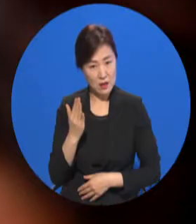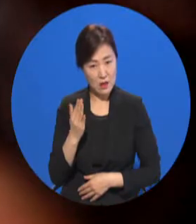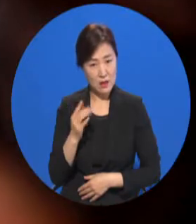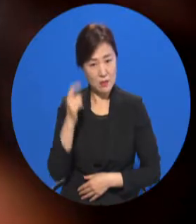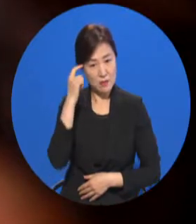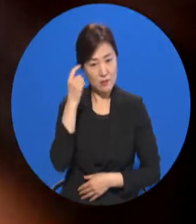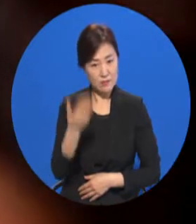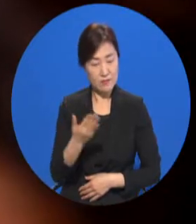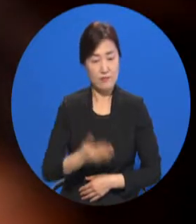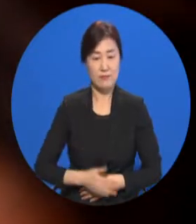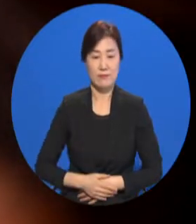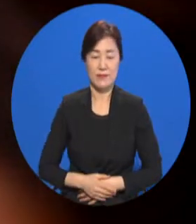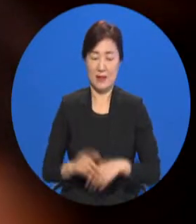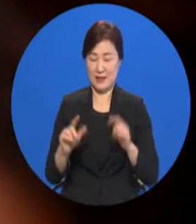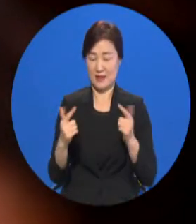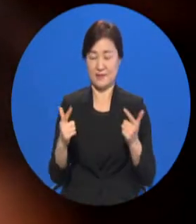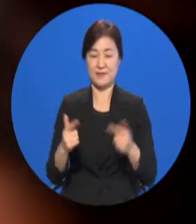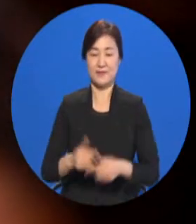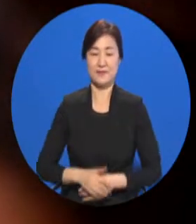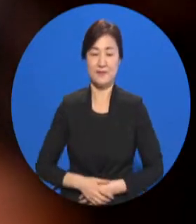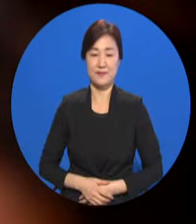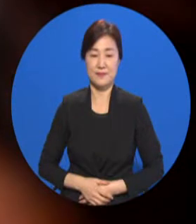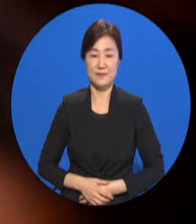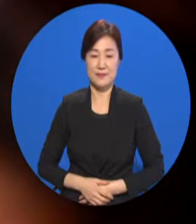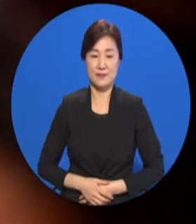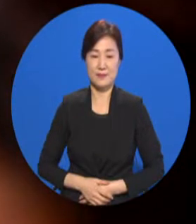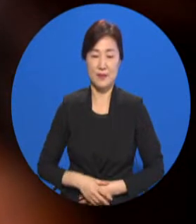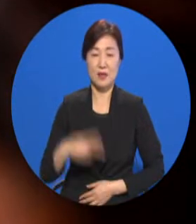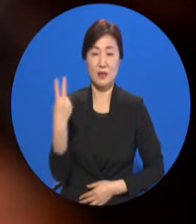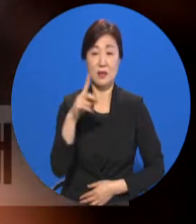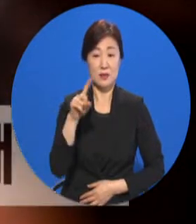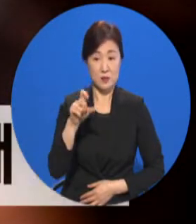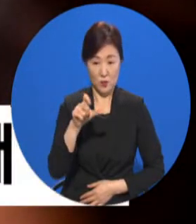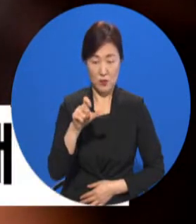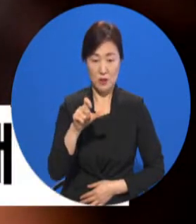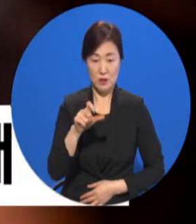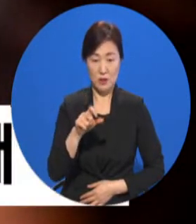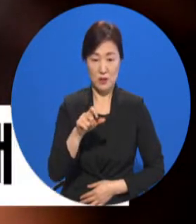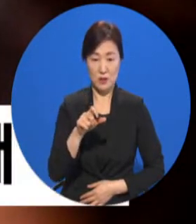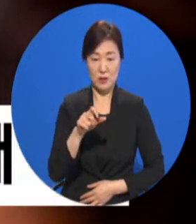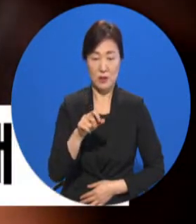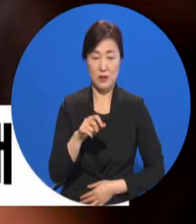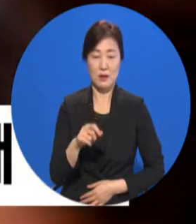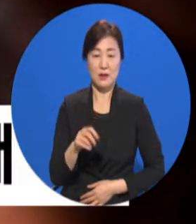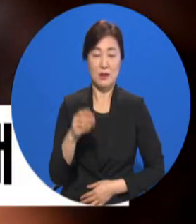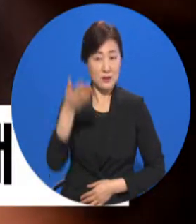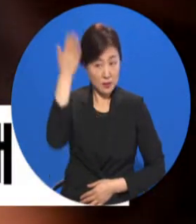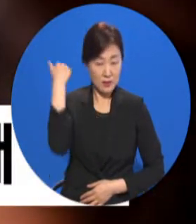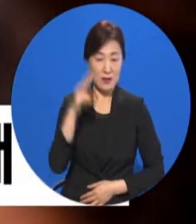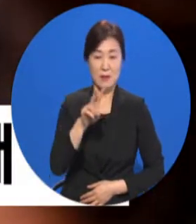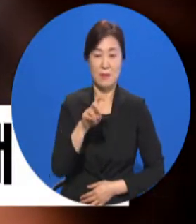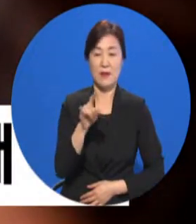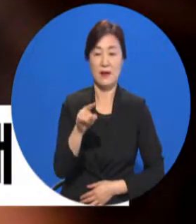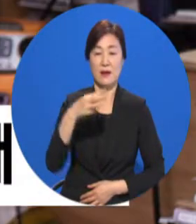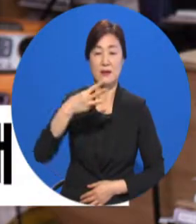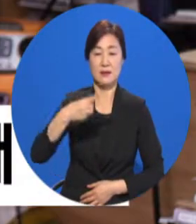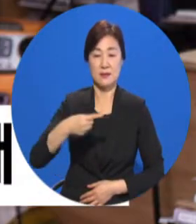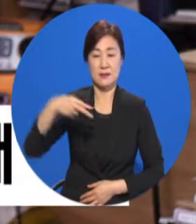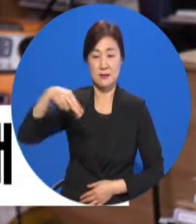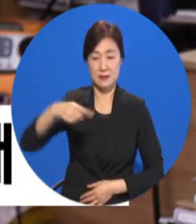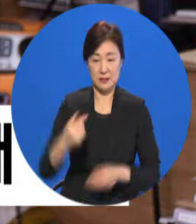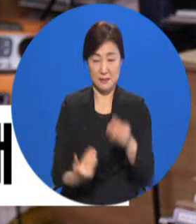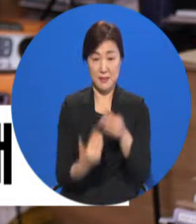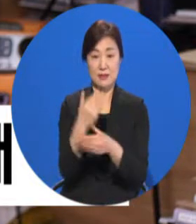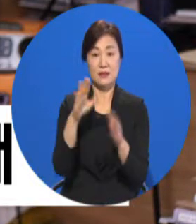궁금하거든요. 그렇지는 않습니다. 우리가 2015년 그 메르스를 겪으면서